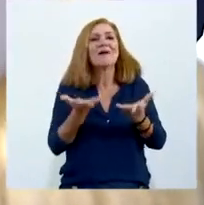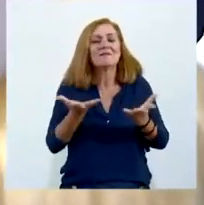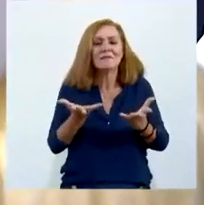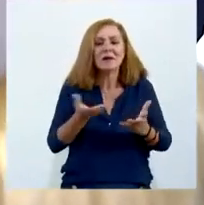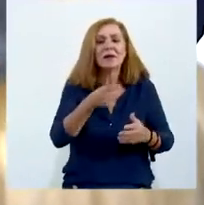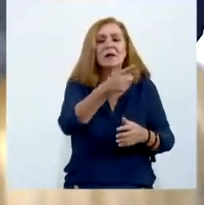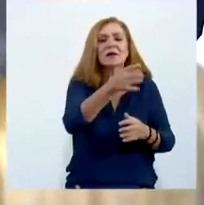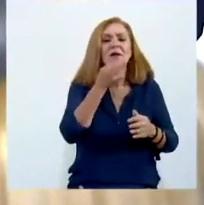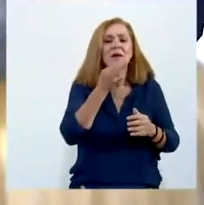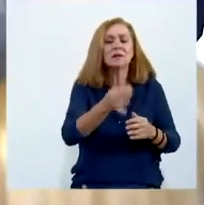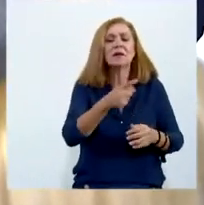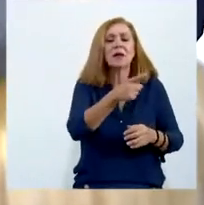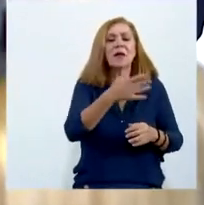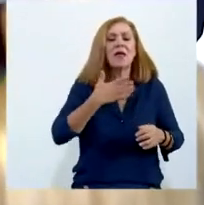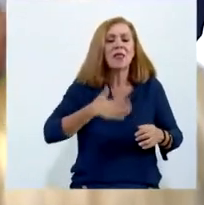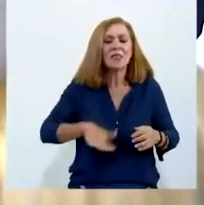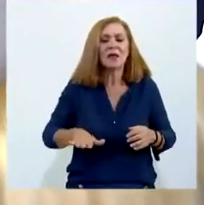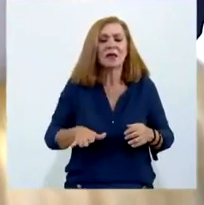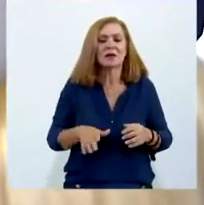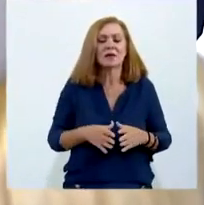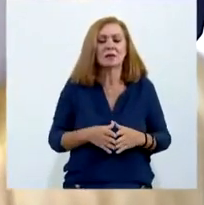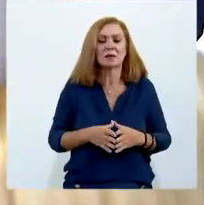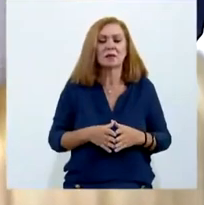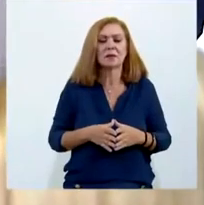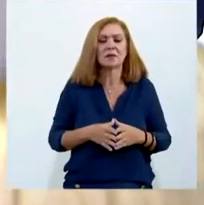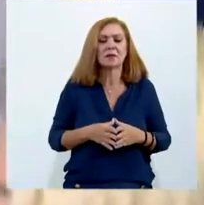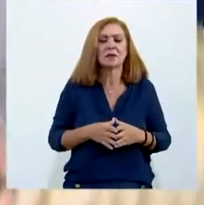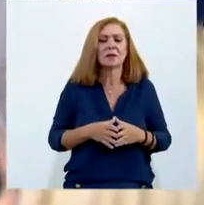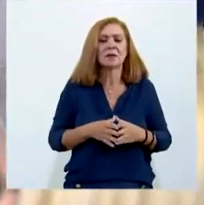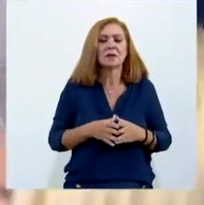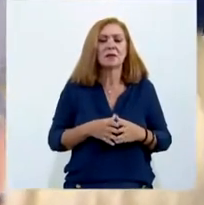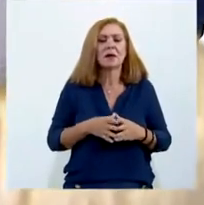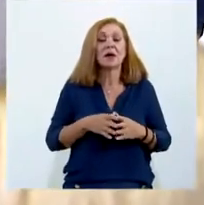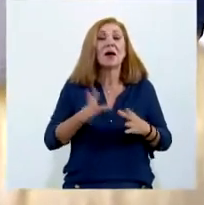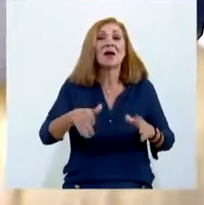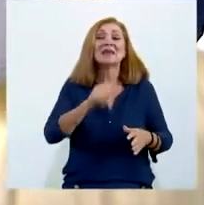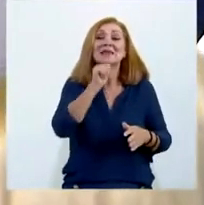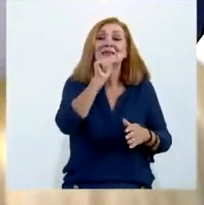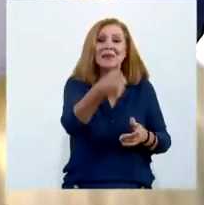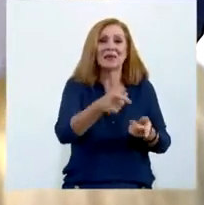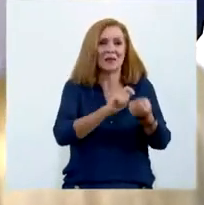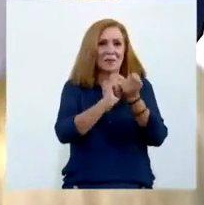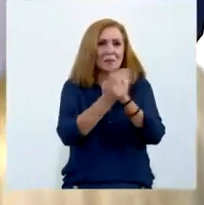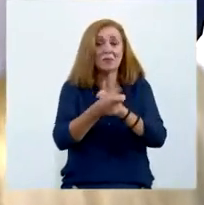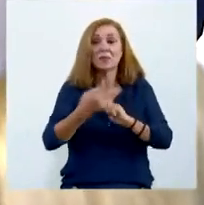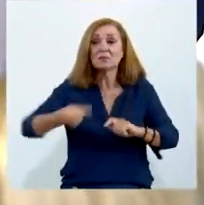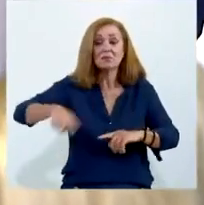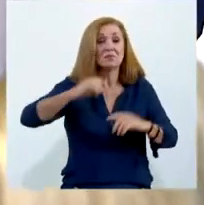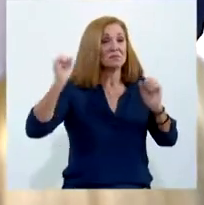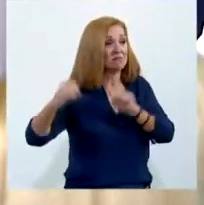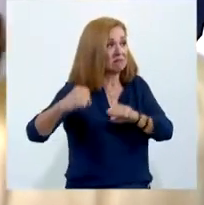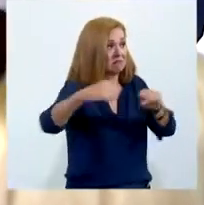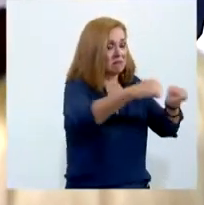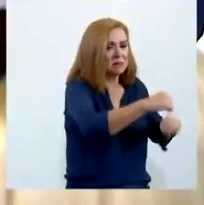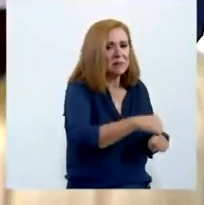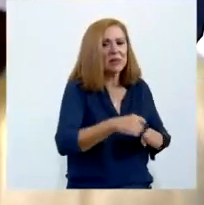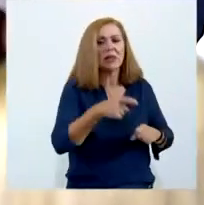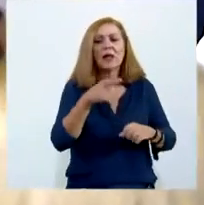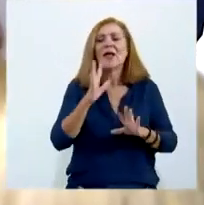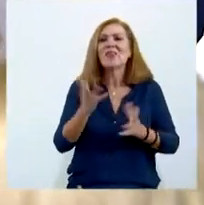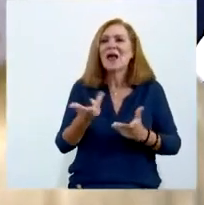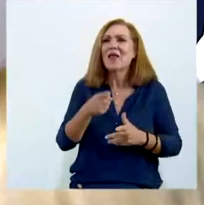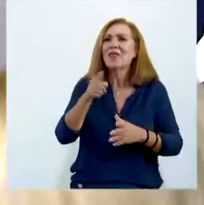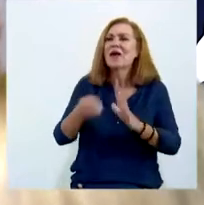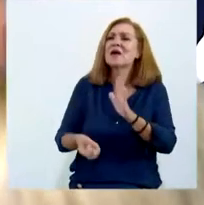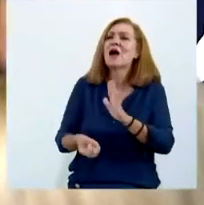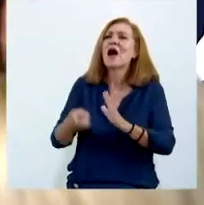δηλώσει ότι θα επιδιώξετε ευρύτερες συνενέσεις για τη συνταγματική αναθεώρηση, σκοπεύετε τον νέο αρχηγό